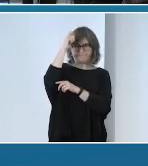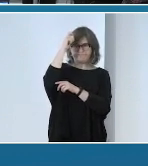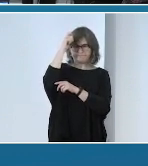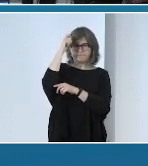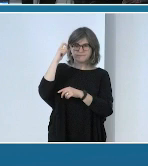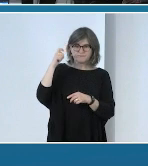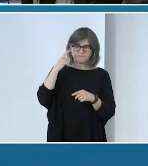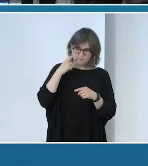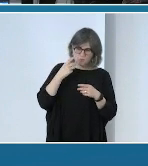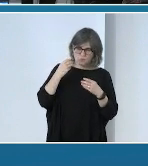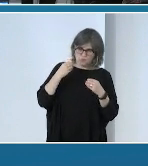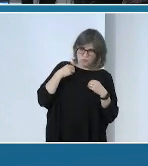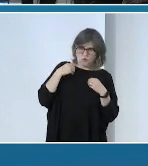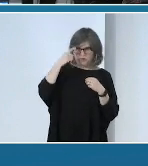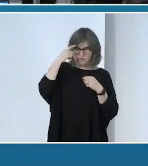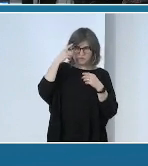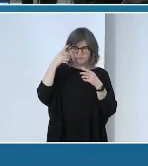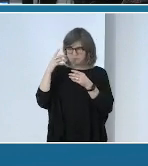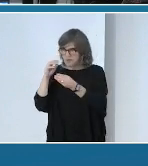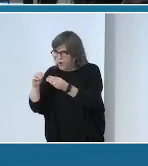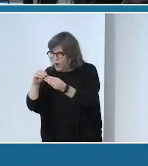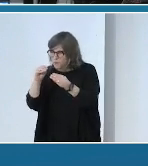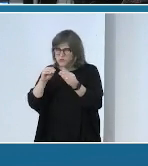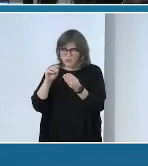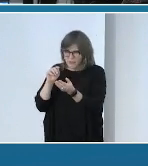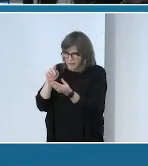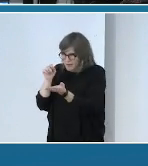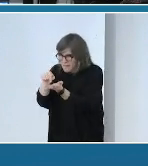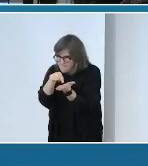à la transformation mentale des objets et à leur localisation.